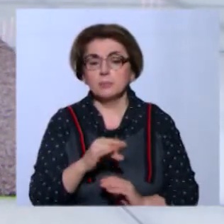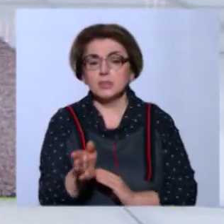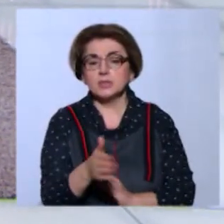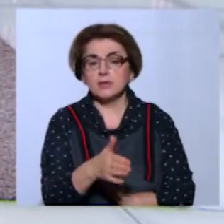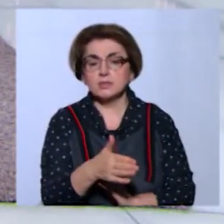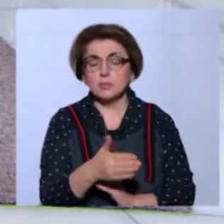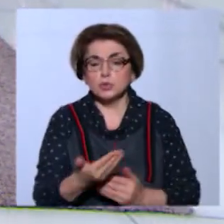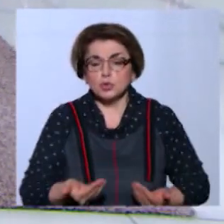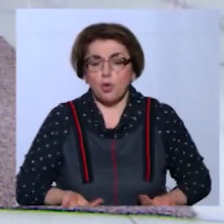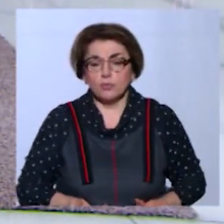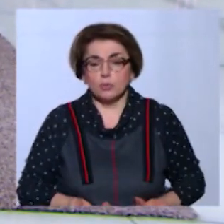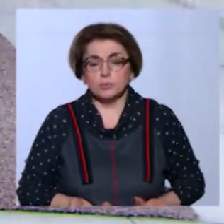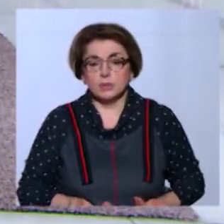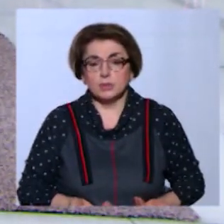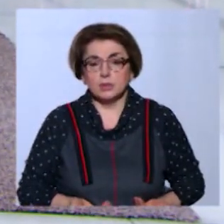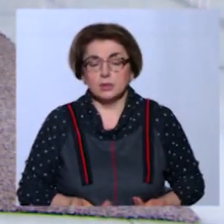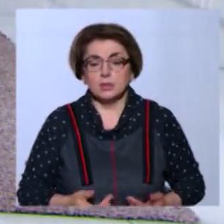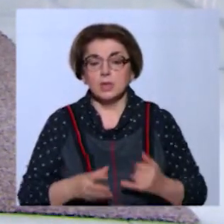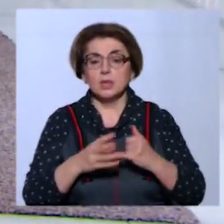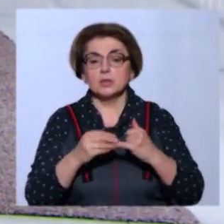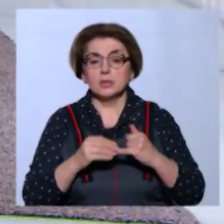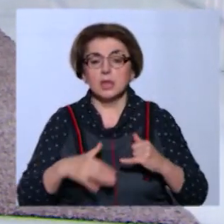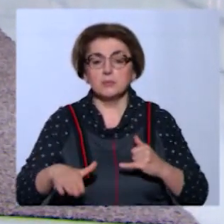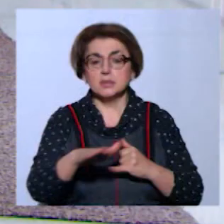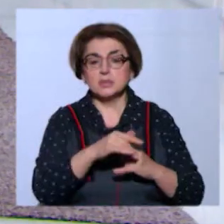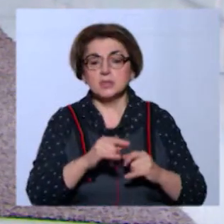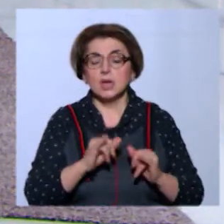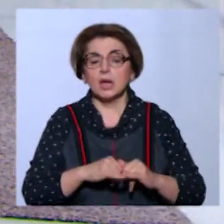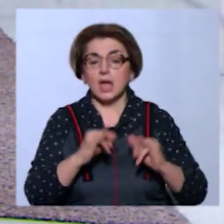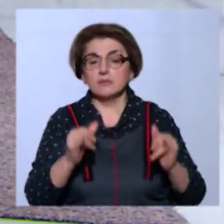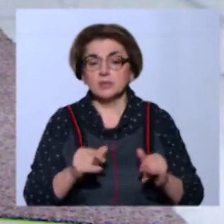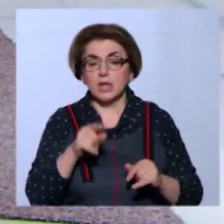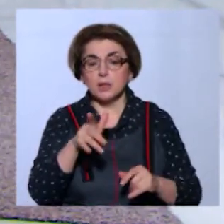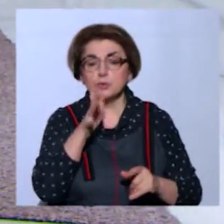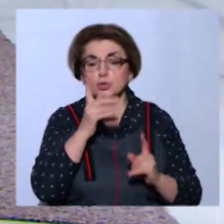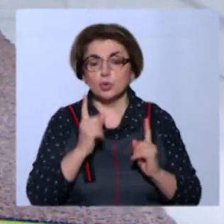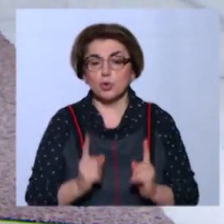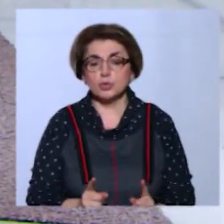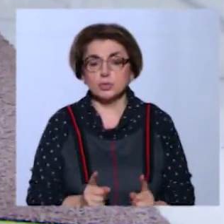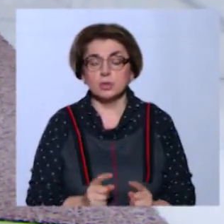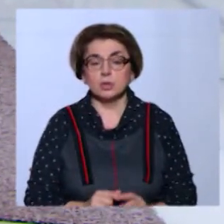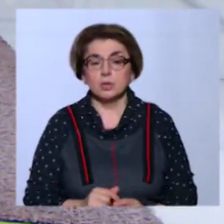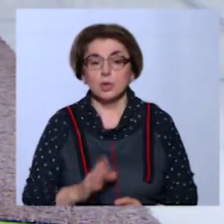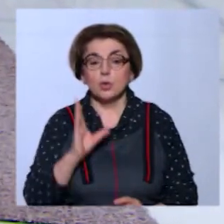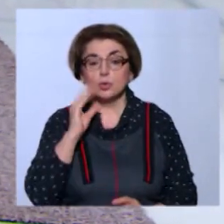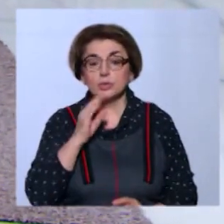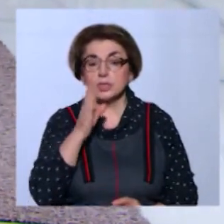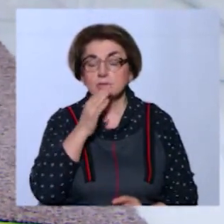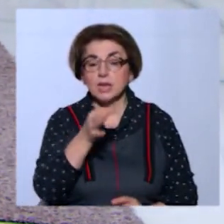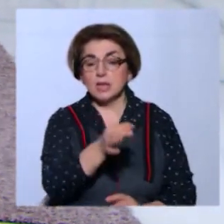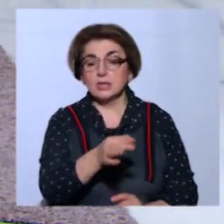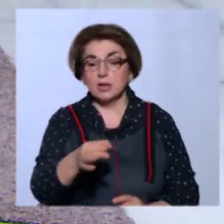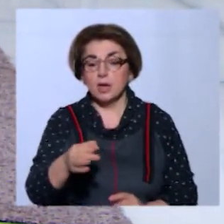თევზები ცხოვრობდნენ დედამიწის განვითარების პერიოდში, როდესაც წყალსატევი